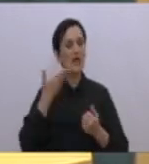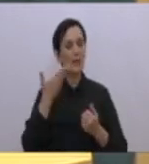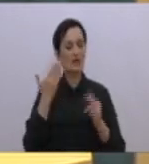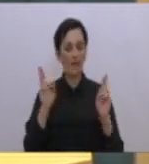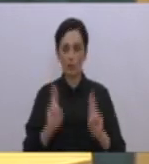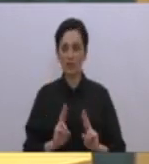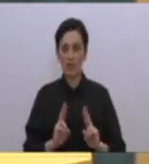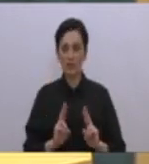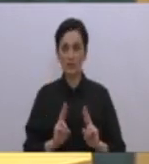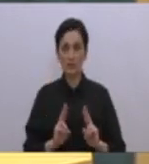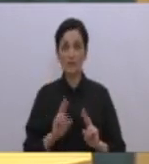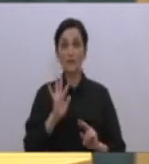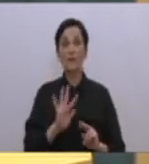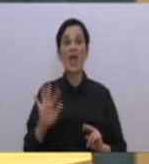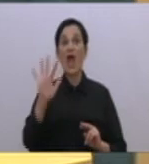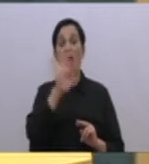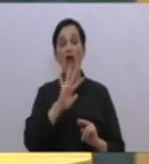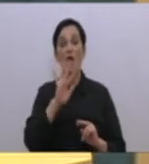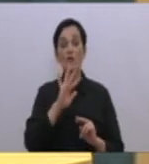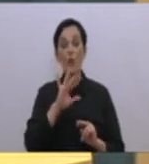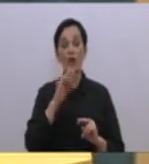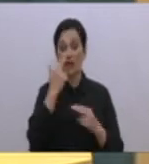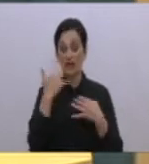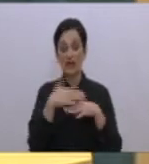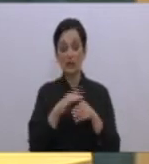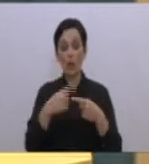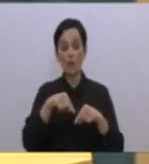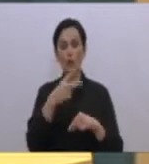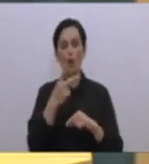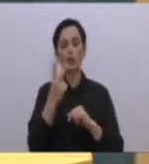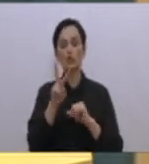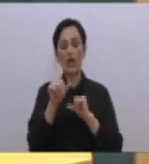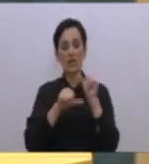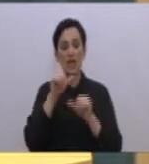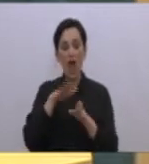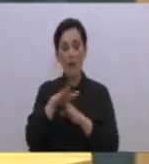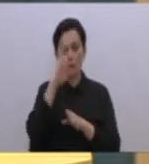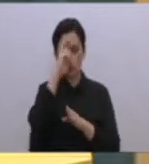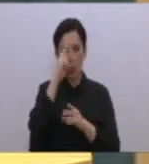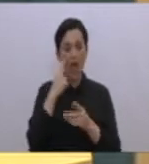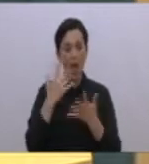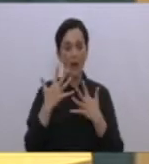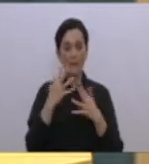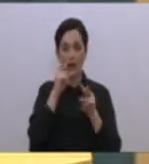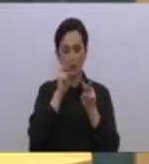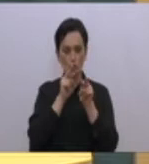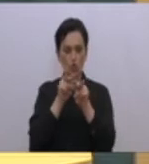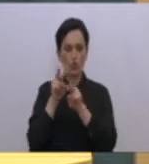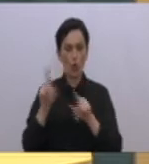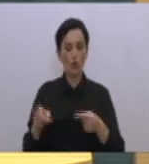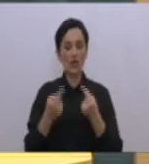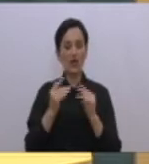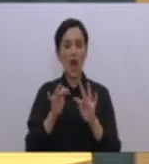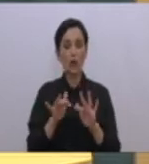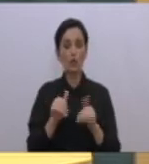წესით. ევროპასთან ინტეგრაციის კომიტეტი 2022 წელს აღმასრულებელ ხელისუფლებაზე ეფექტიანი საპარლამენტო კონტროლის